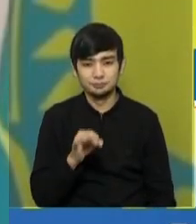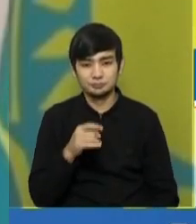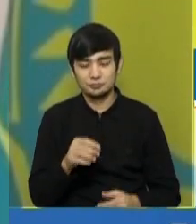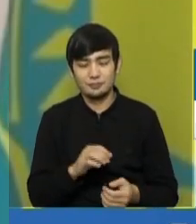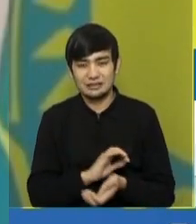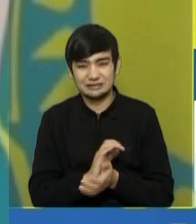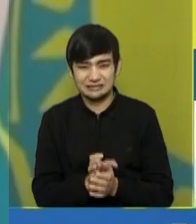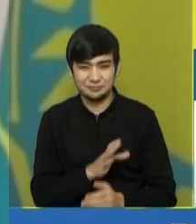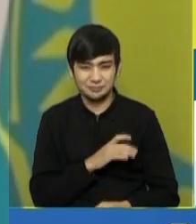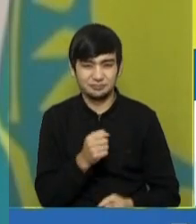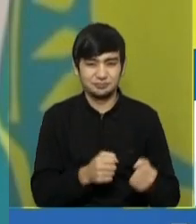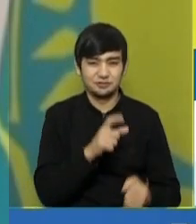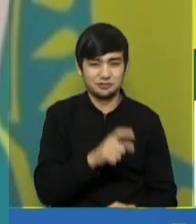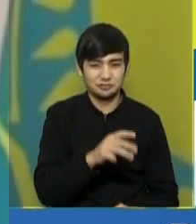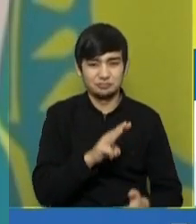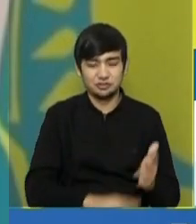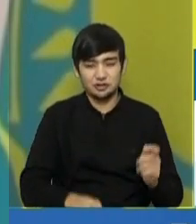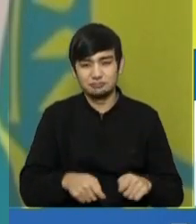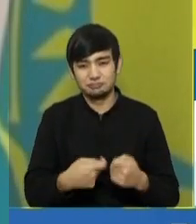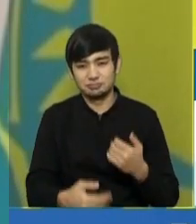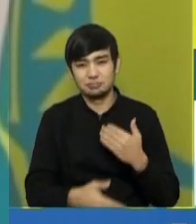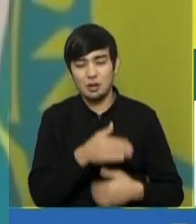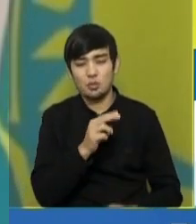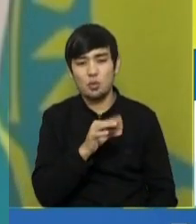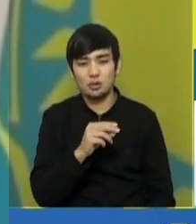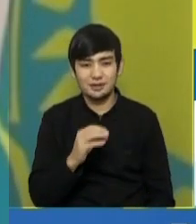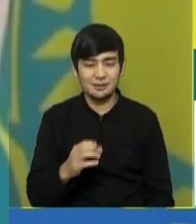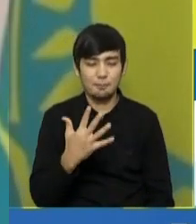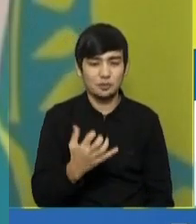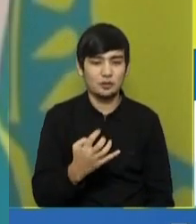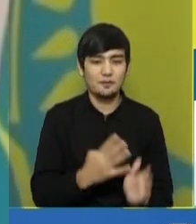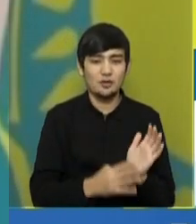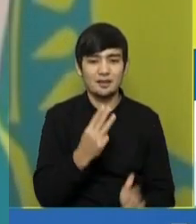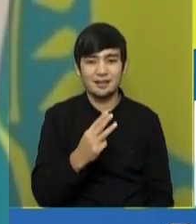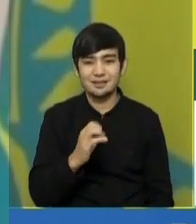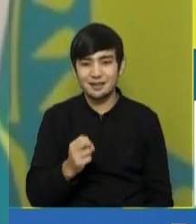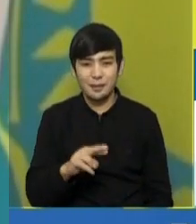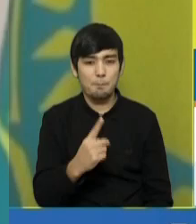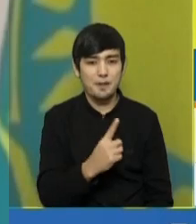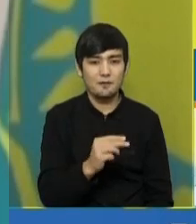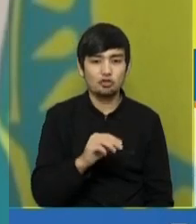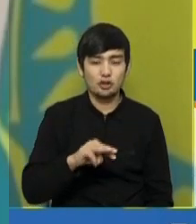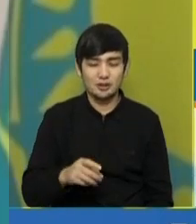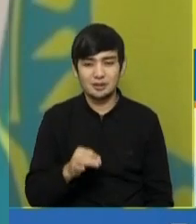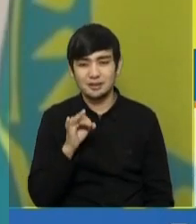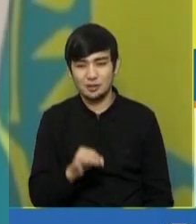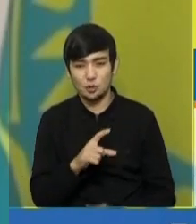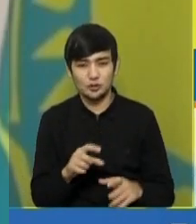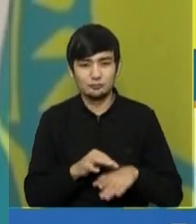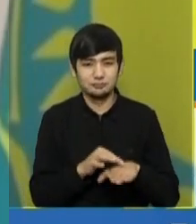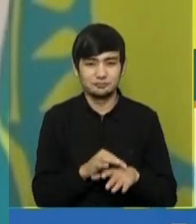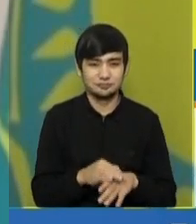сақтамаған жүргізушіге әкімшілік құқық бұзушылық туралы кодексі 593 бабының 1-ші бөлігі бойынша жолаушыларды